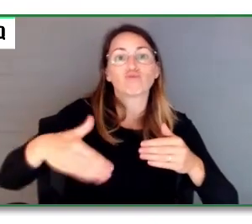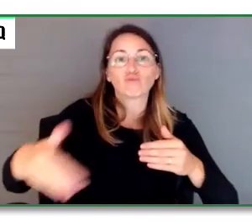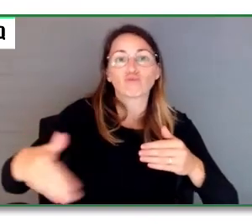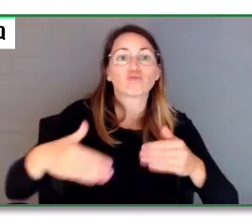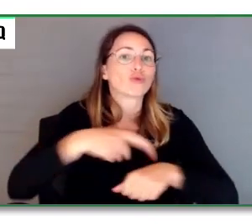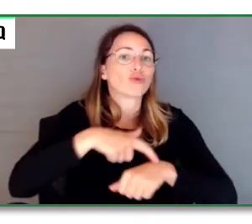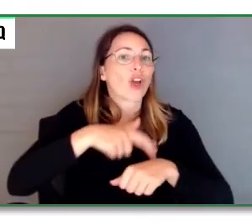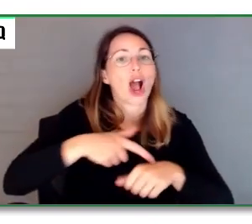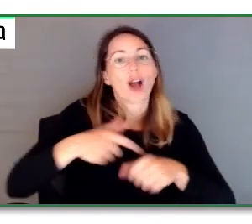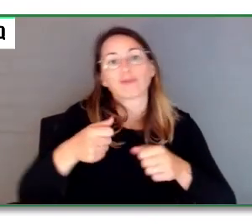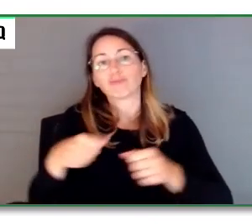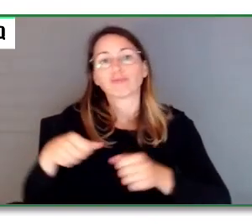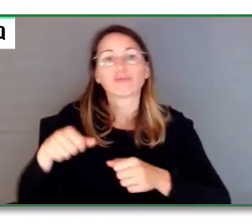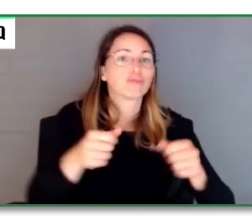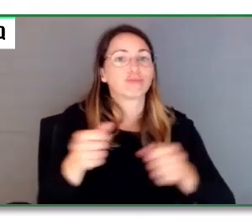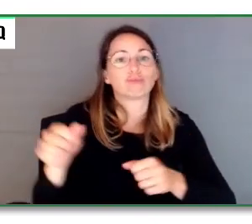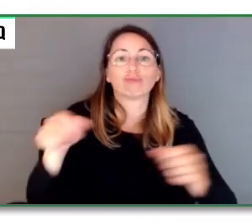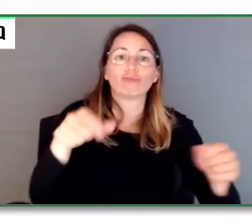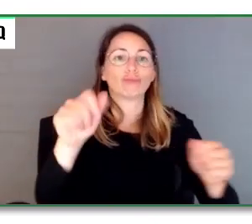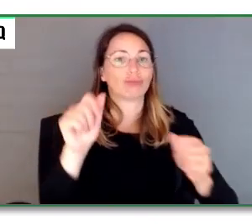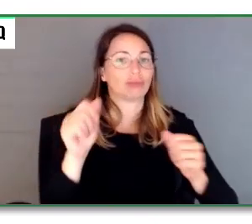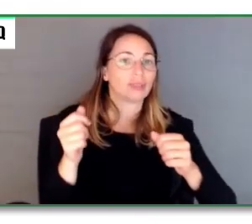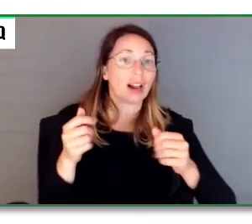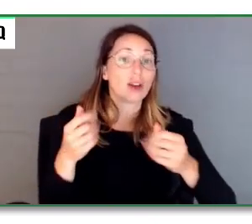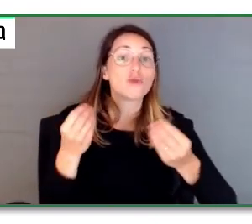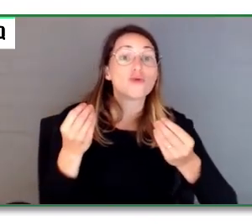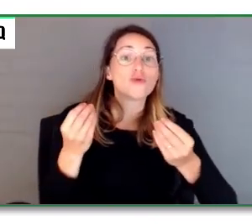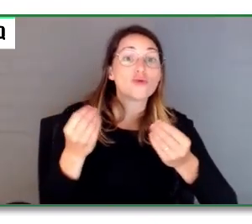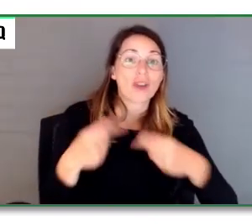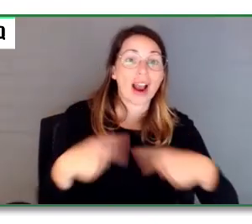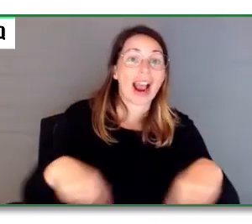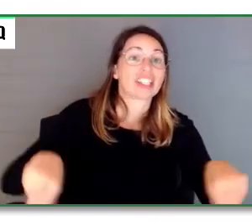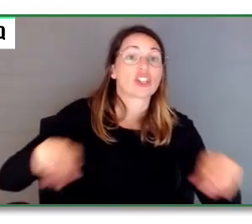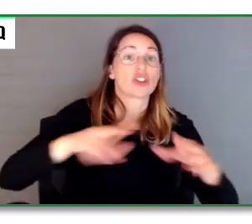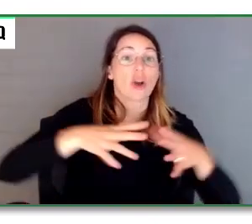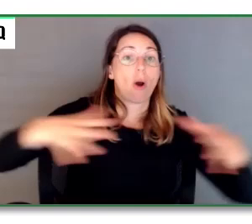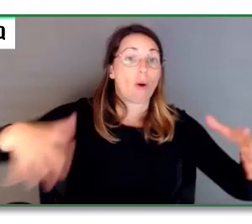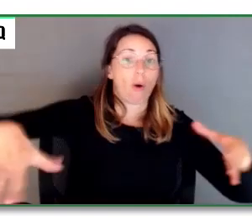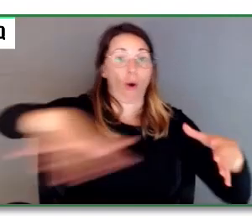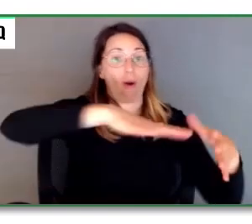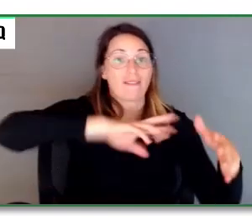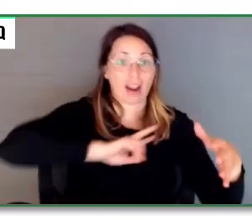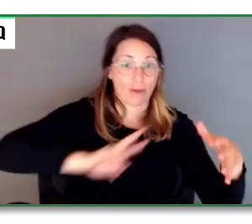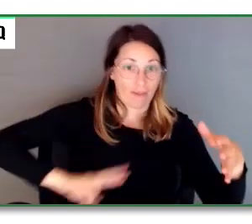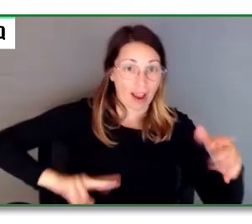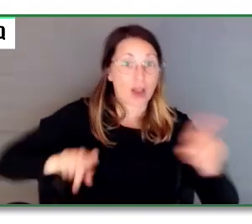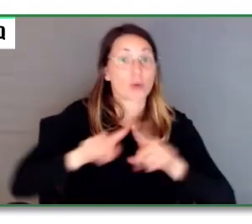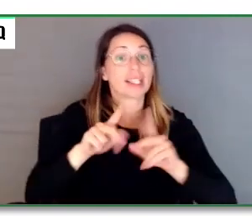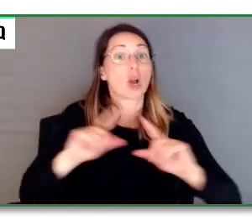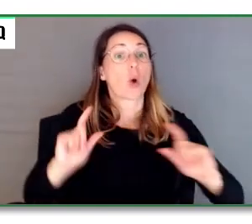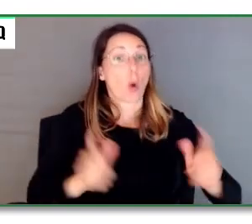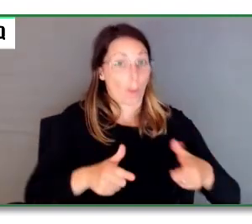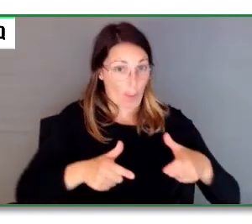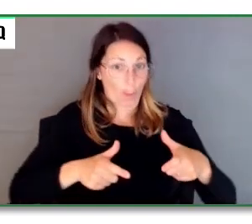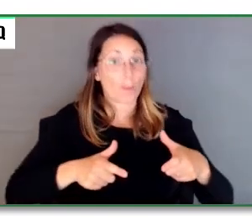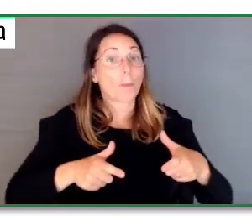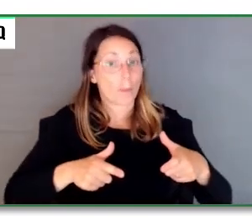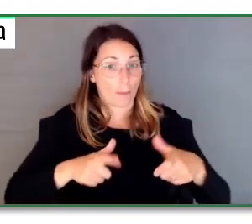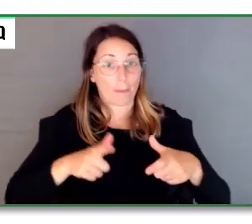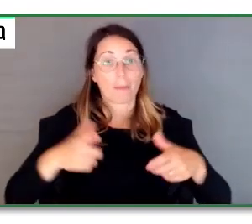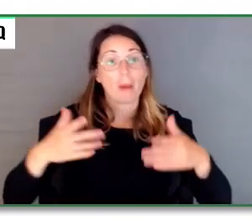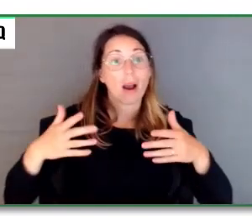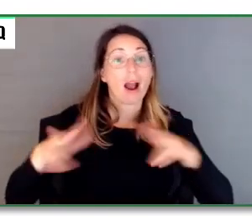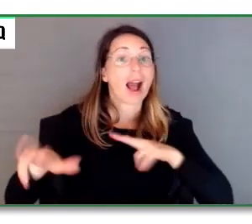dans la région du Grand Vancouver. Et aussi, il y a des groupes de randonneurs, que ce soit